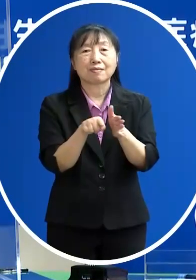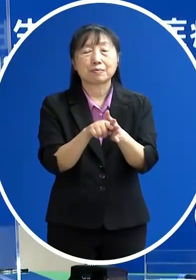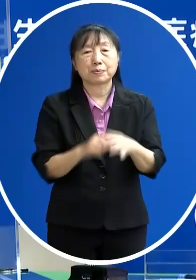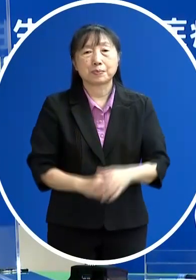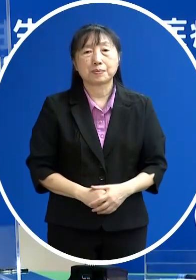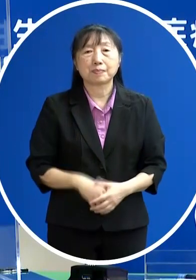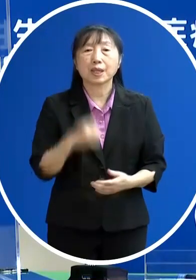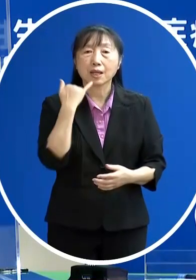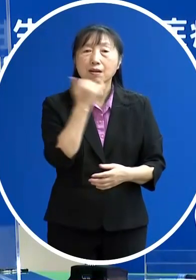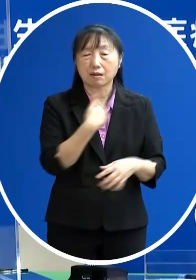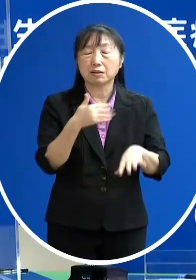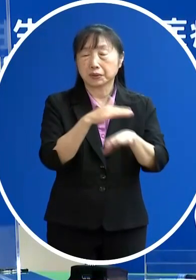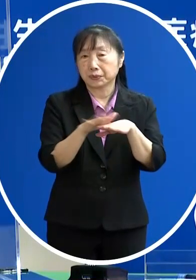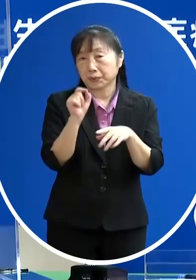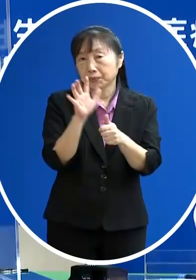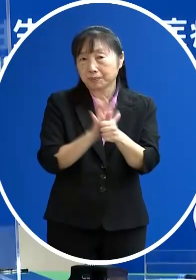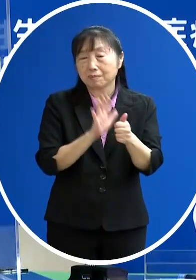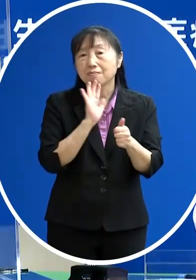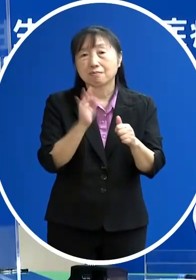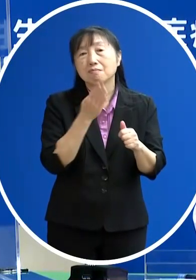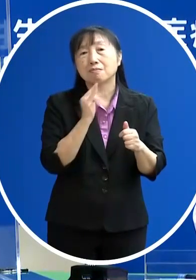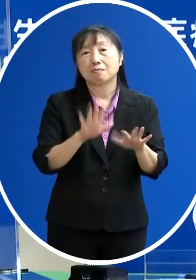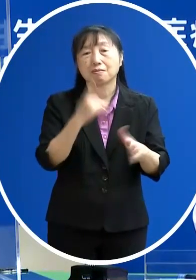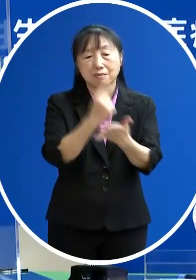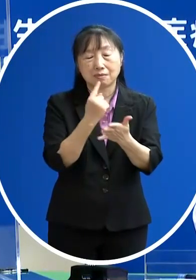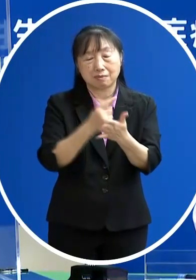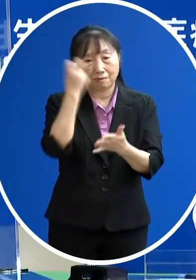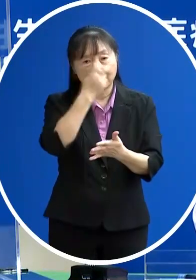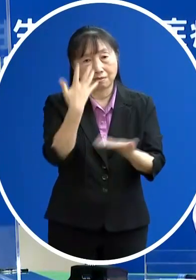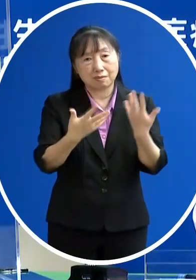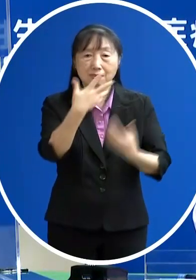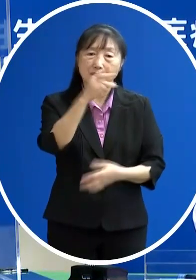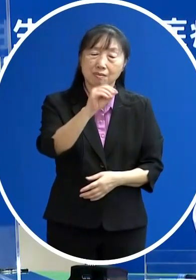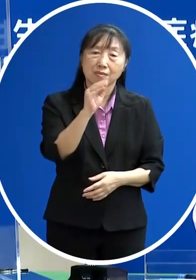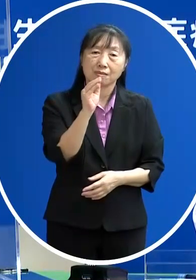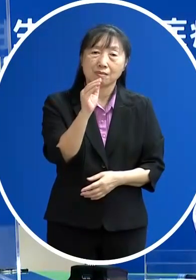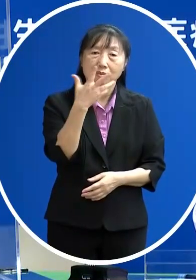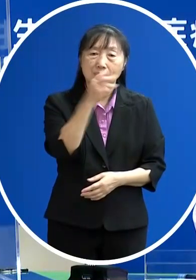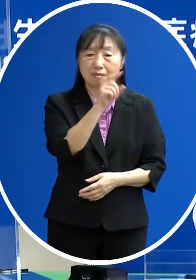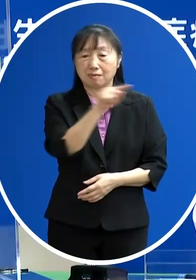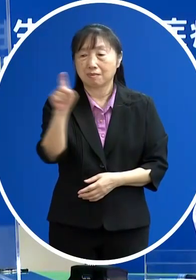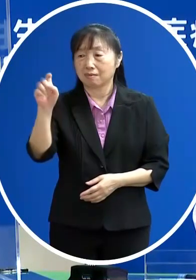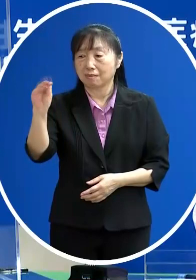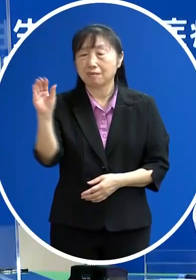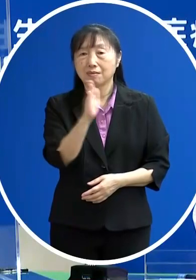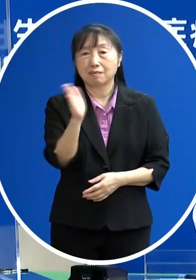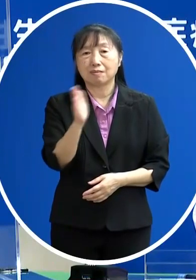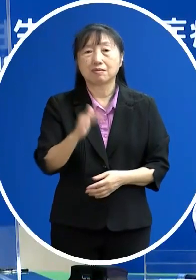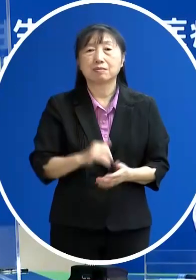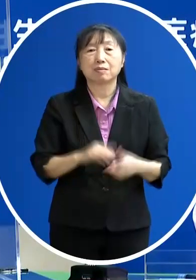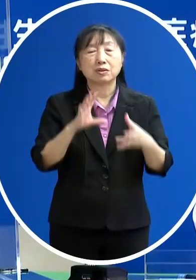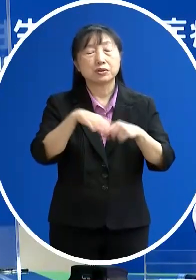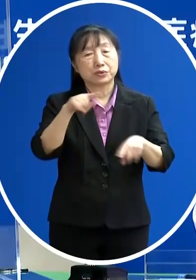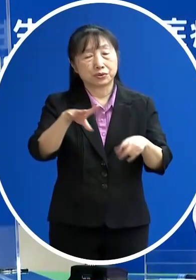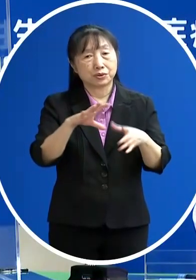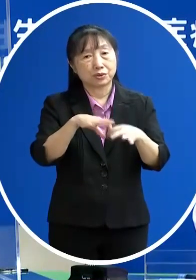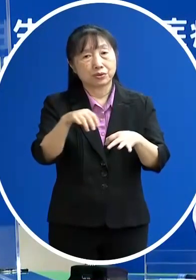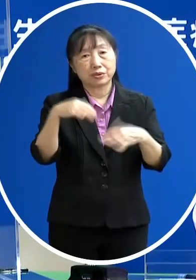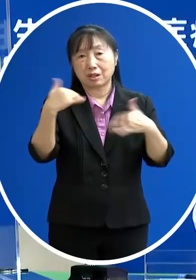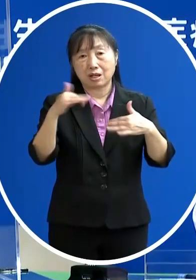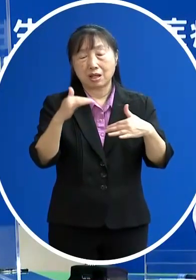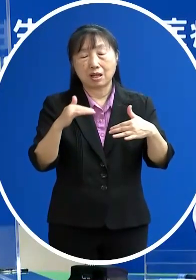的情形就会产生。那到目前我们每天检验大概是80000多到100000，好，那这样的时候还没有达到那样